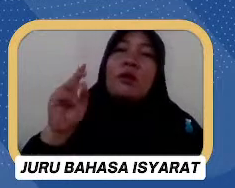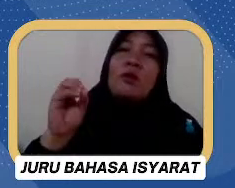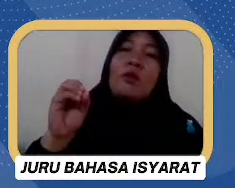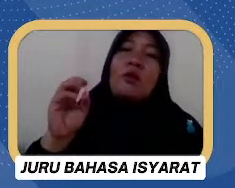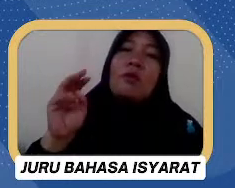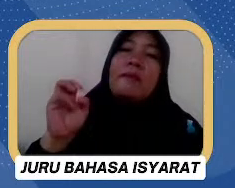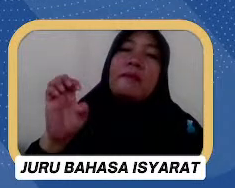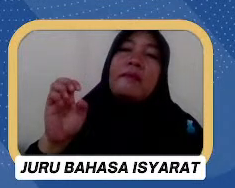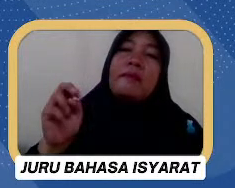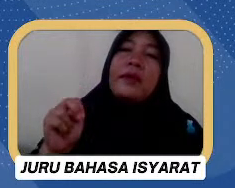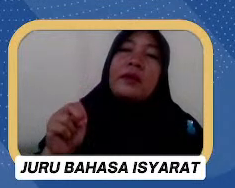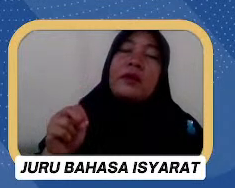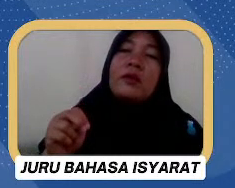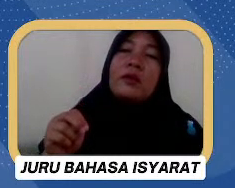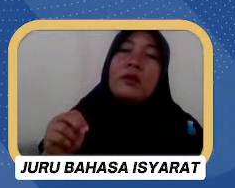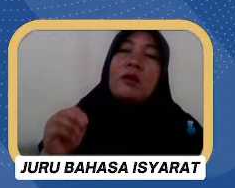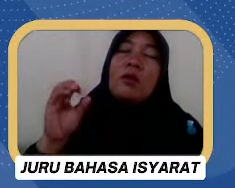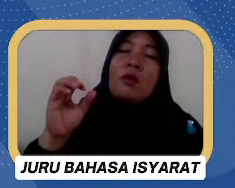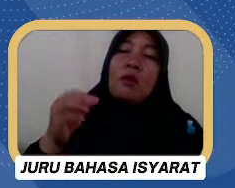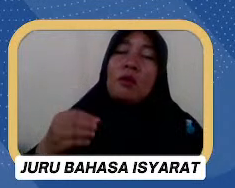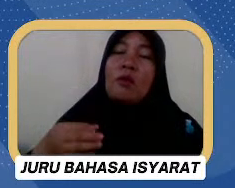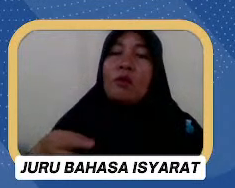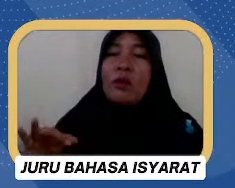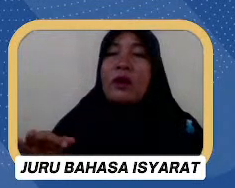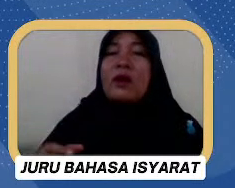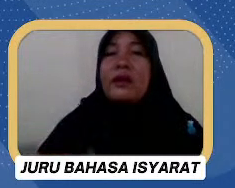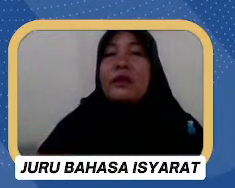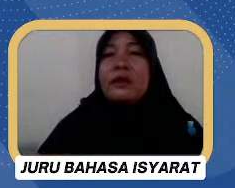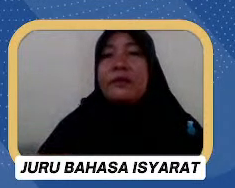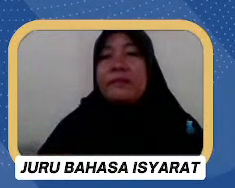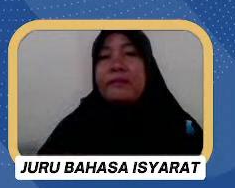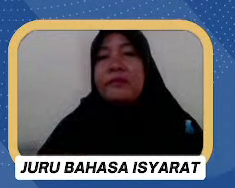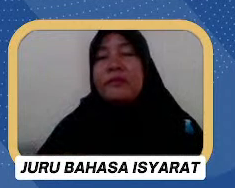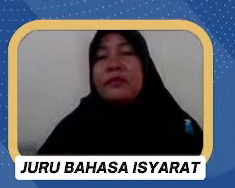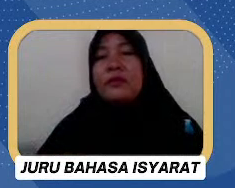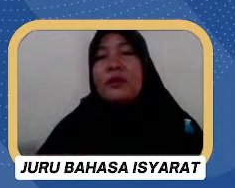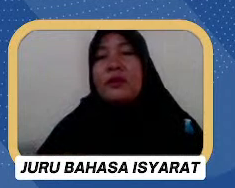yang jelas menjaga hati dan pikiran orang.